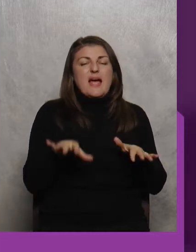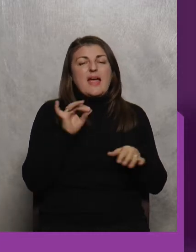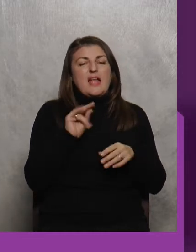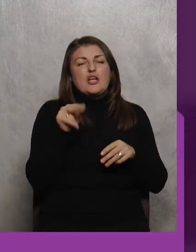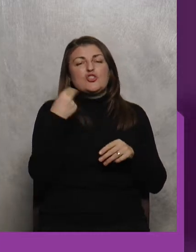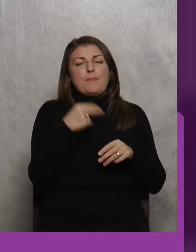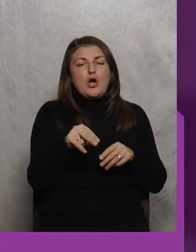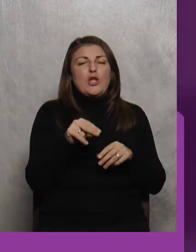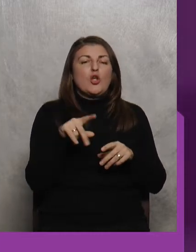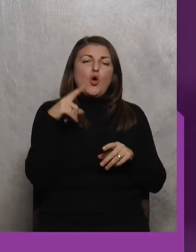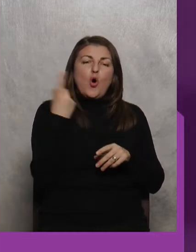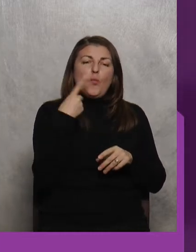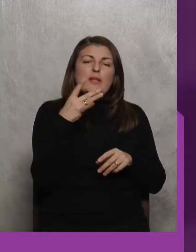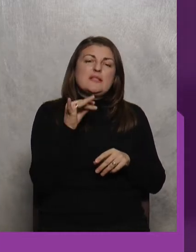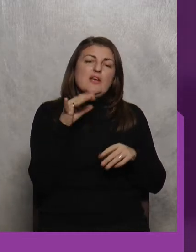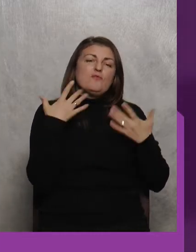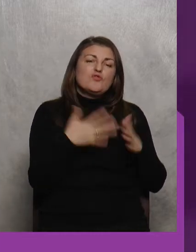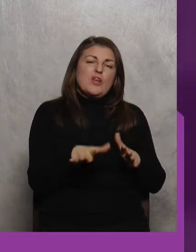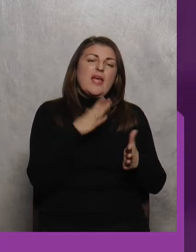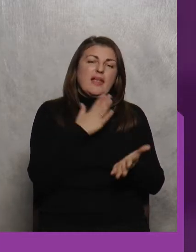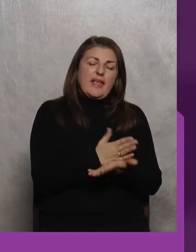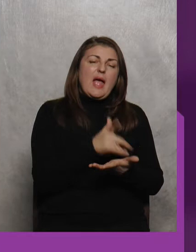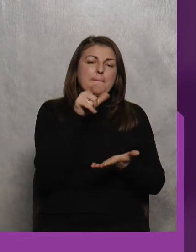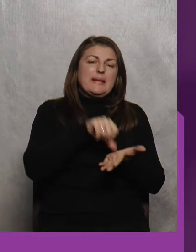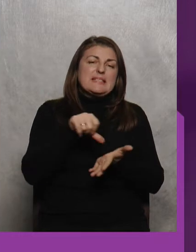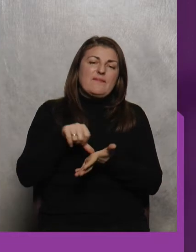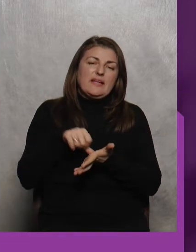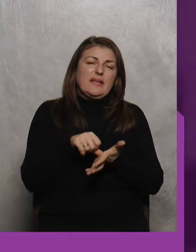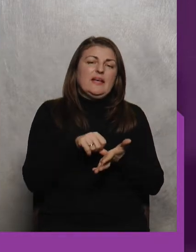на чемпіонатах області, і вже є представники